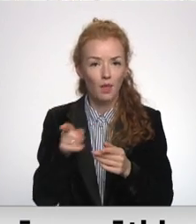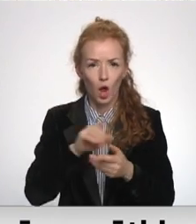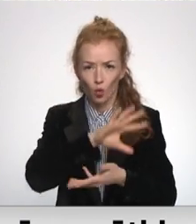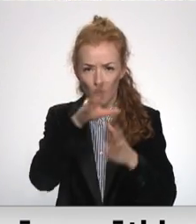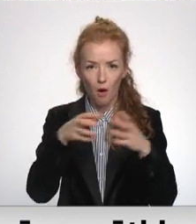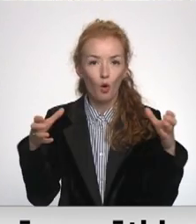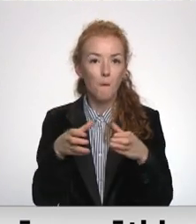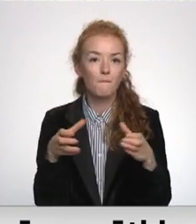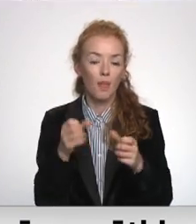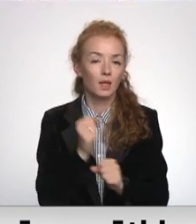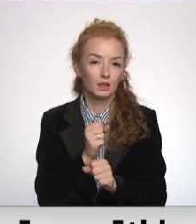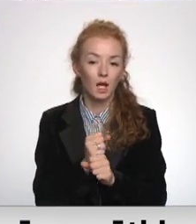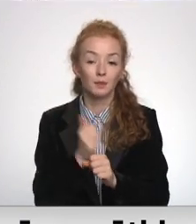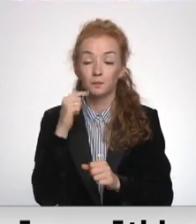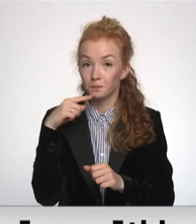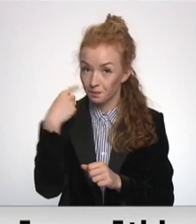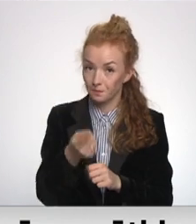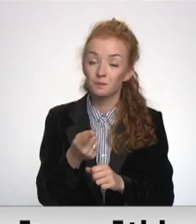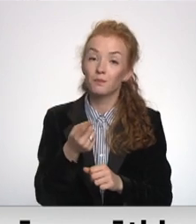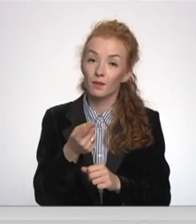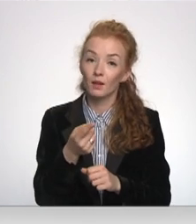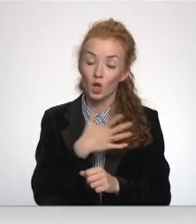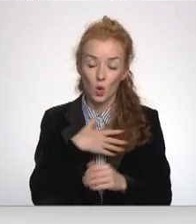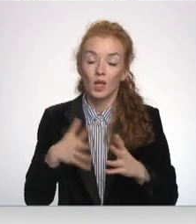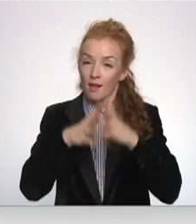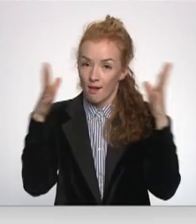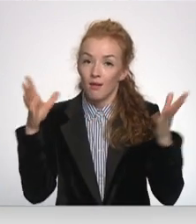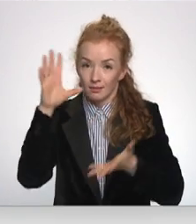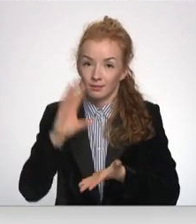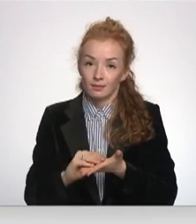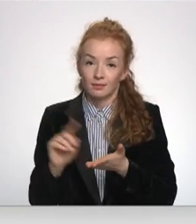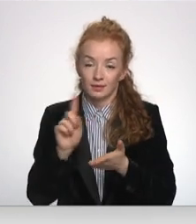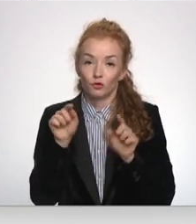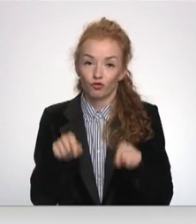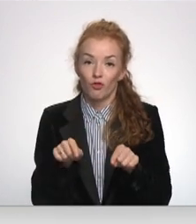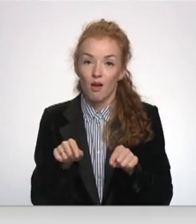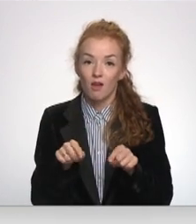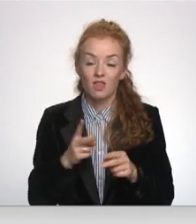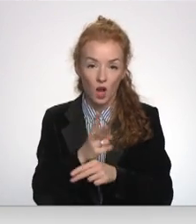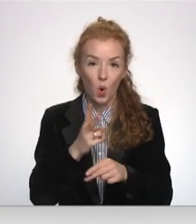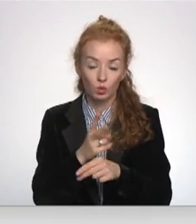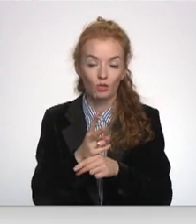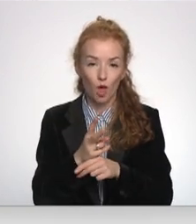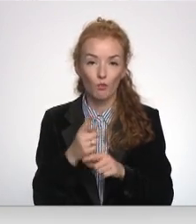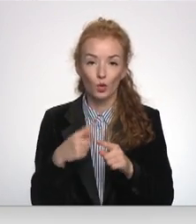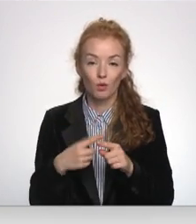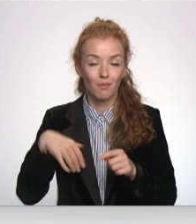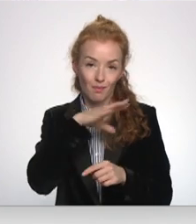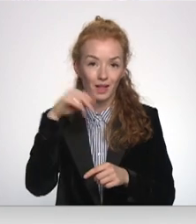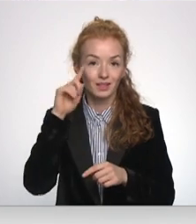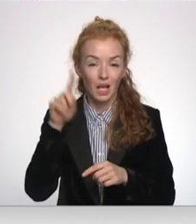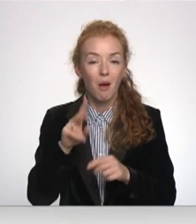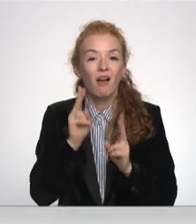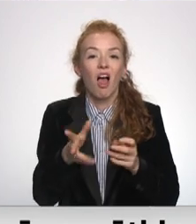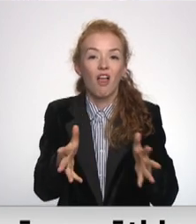veselas komandas darbs. Ņemot vērā, cik izaicinoši vispār ir šie traucējumi kā tādi, mēs zinām, ka